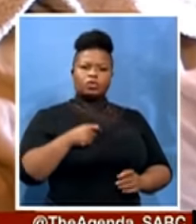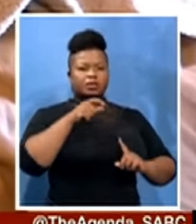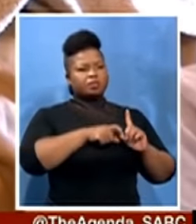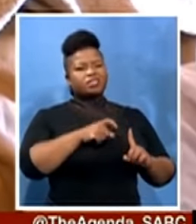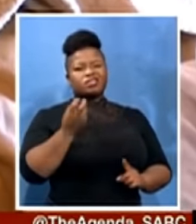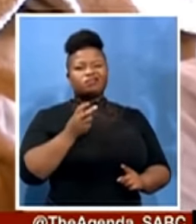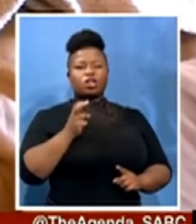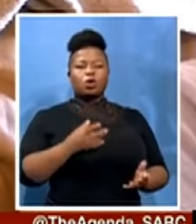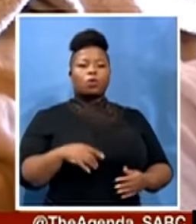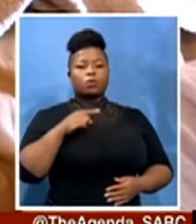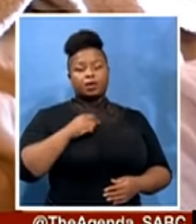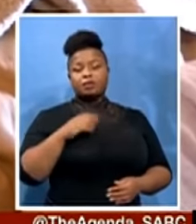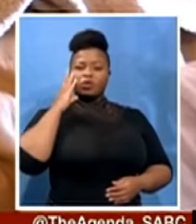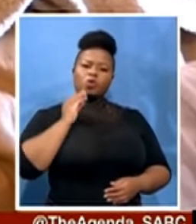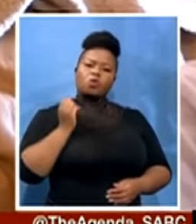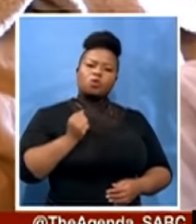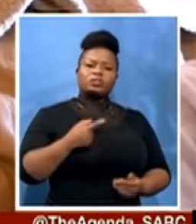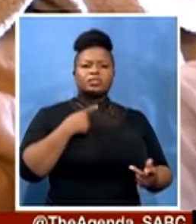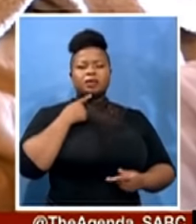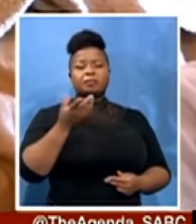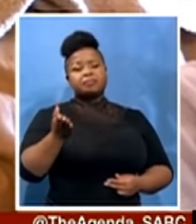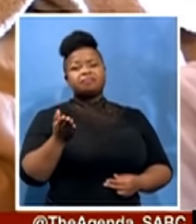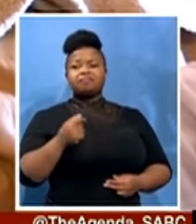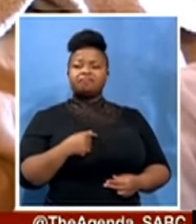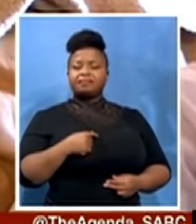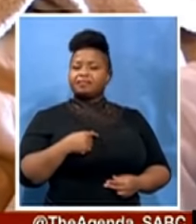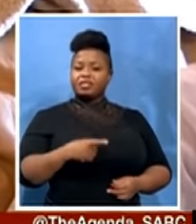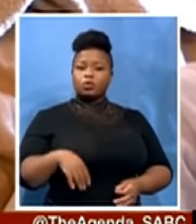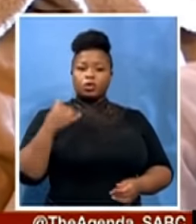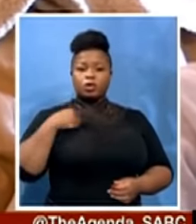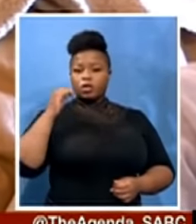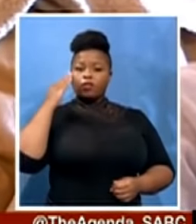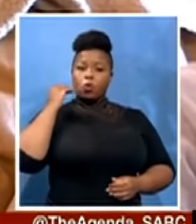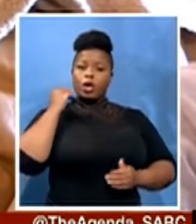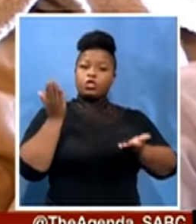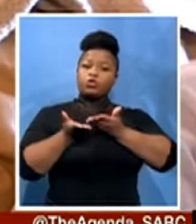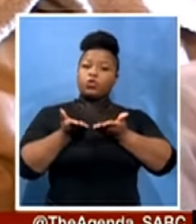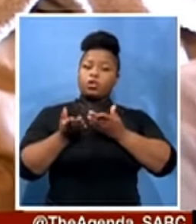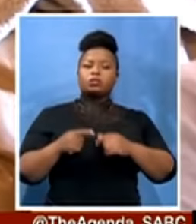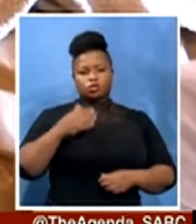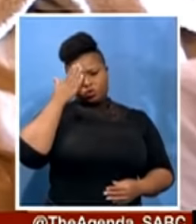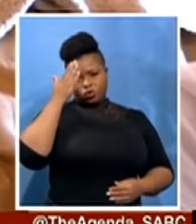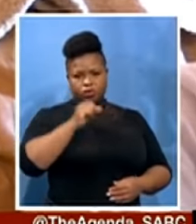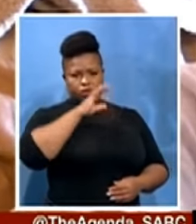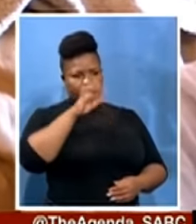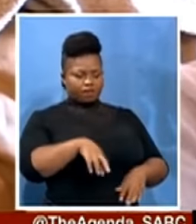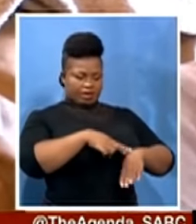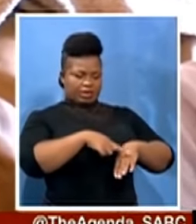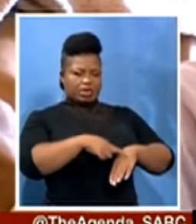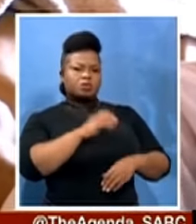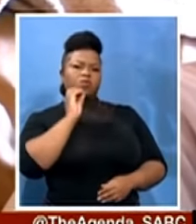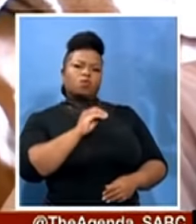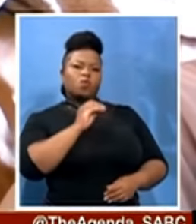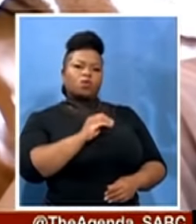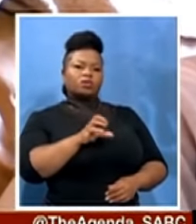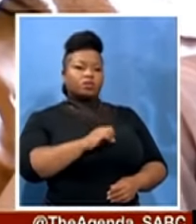efunda ezikoleni zabelungu. Ubazi ukuthi la eSouth Africa sinalo kukho ikhona iracism la eSouth Africa, and ubazi ama movie